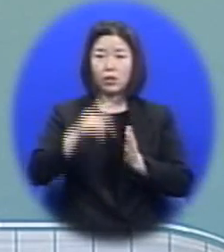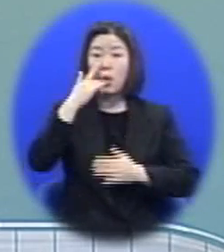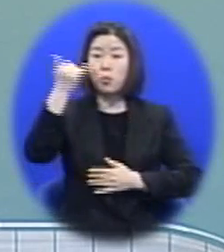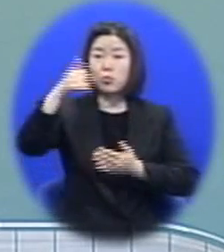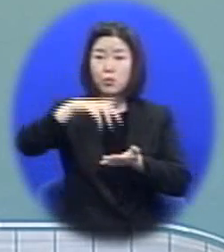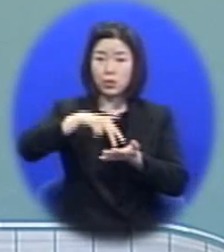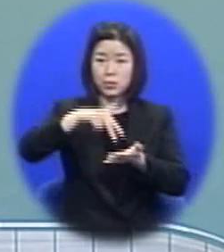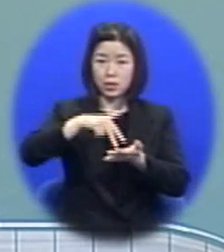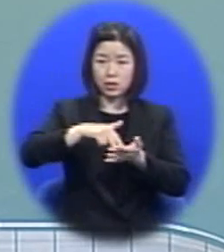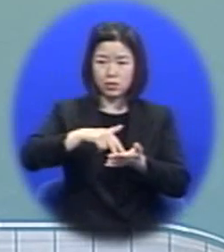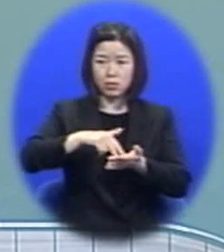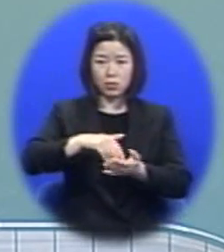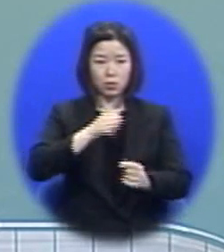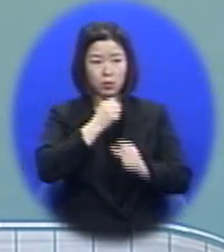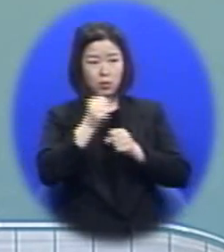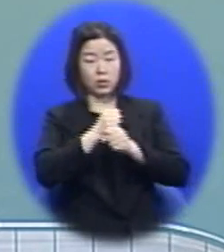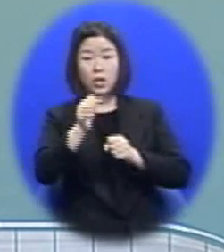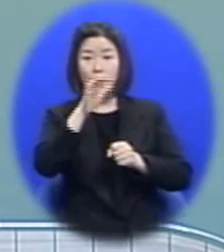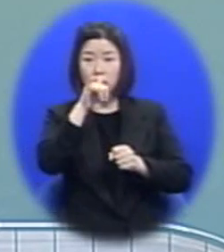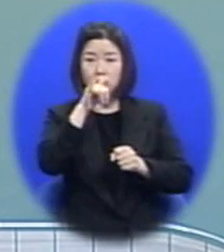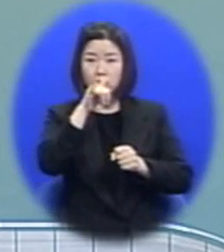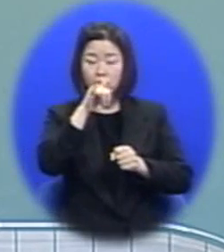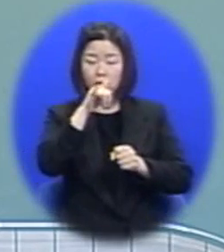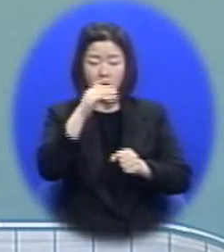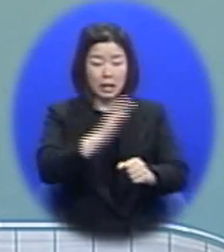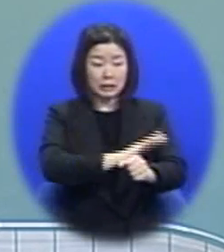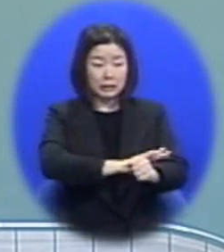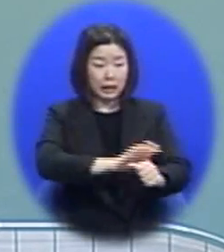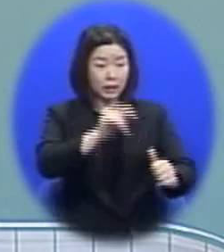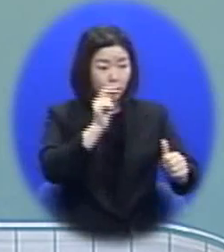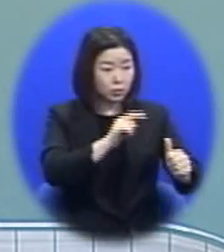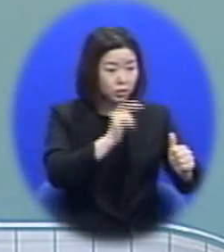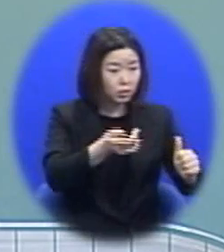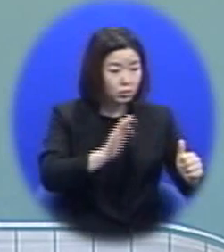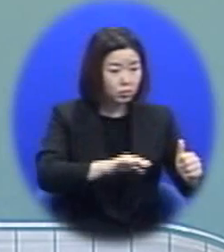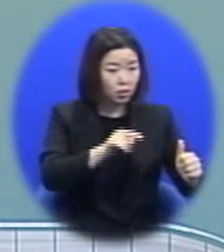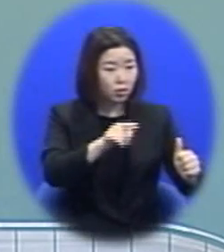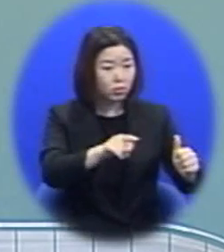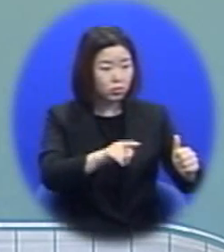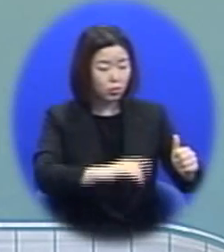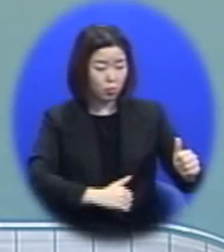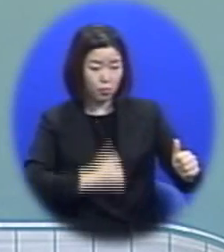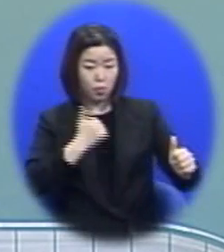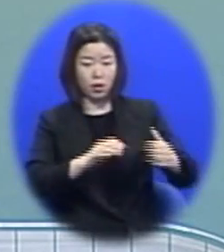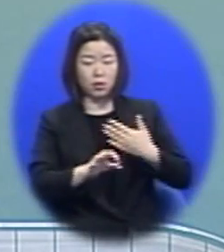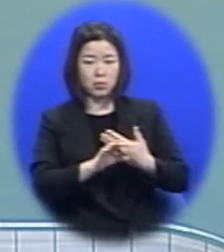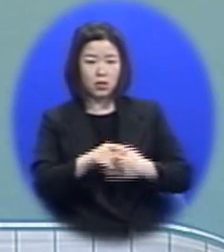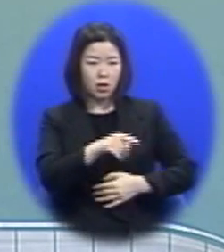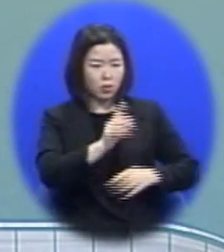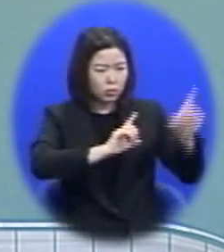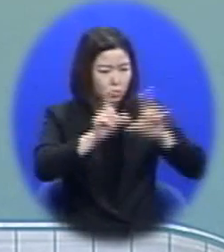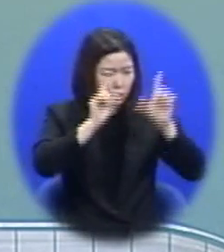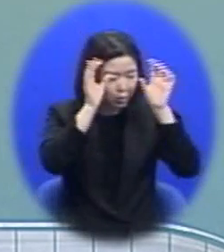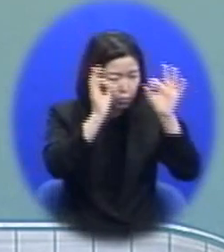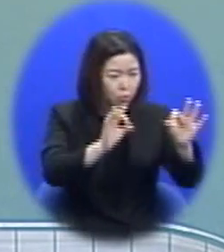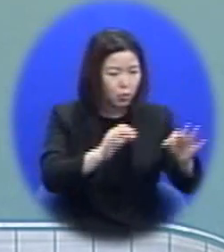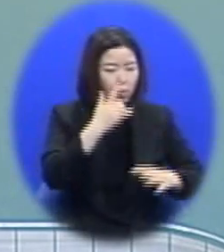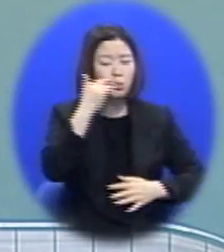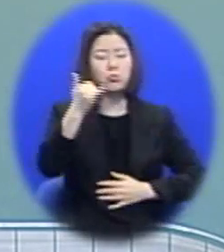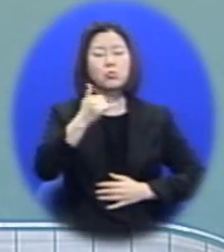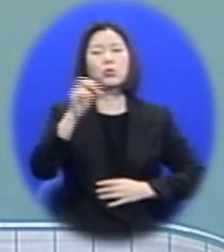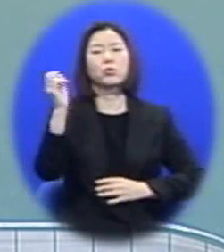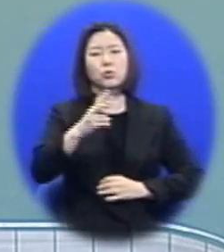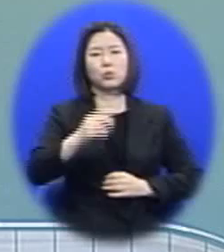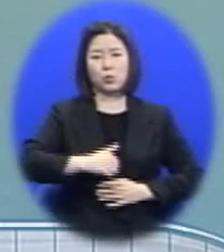자녀 잘되라고 이야기했는데 자녀가 반발을 하게 되면 부모는 그것 때문에 화가납니다 자녀들의